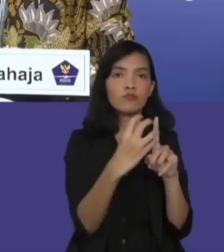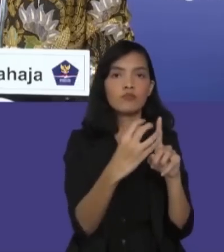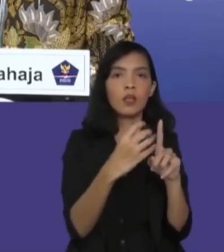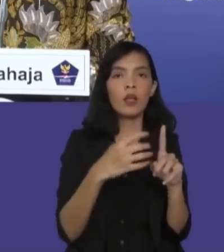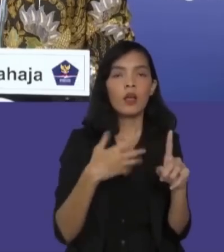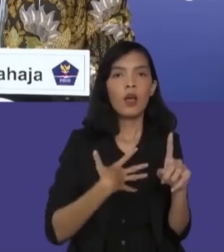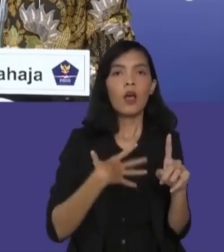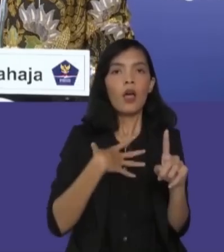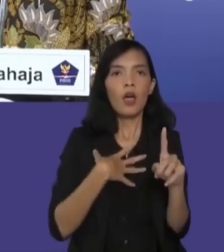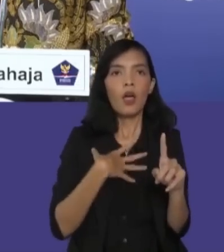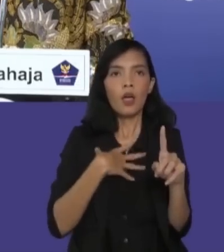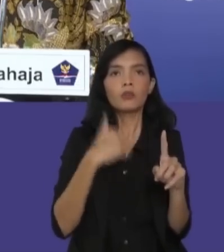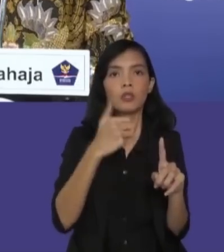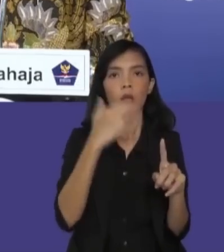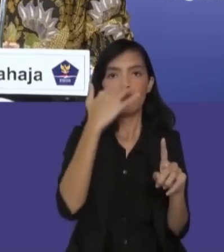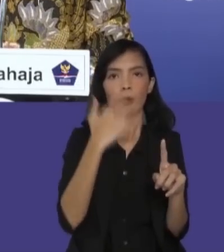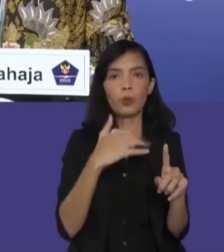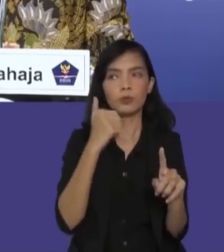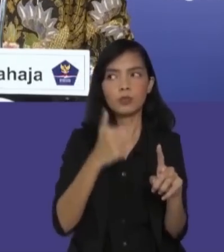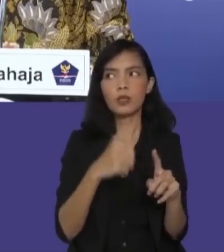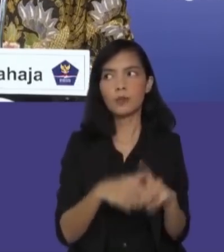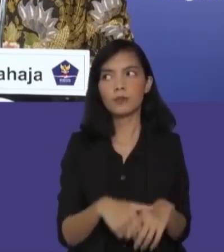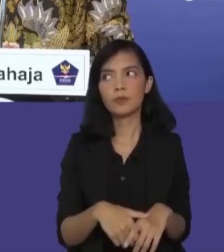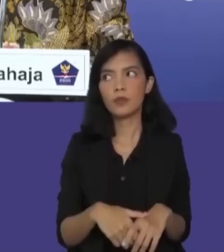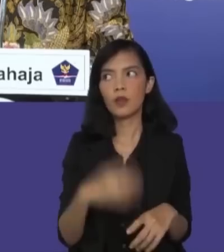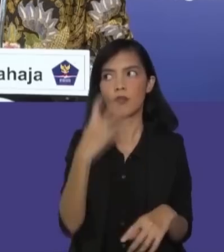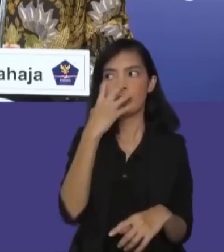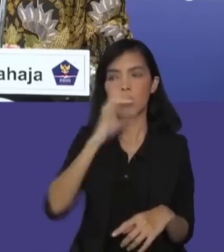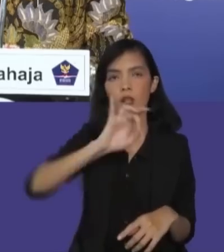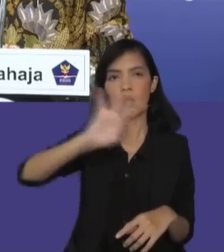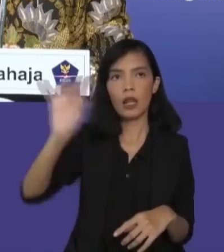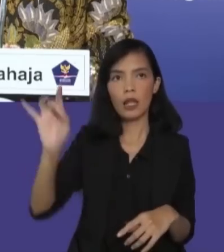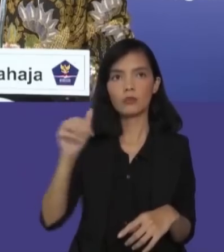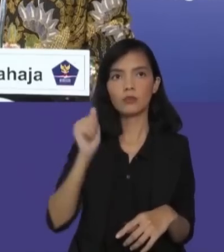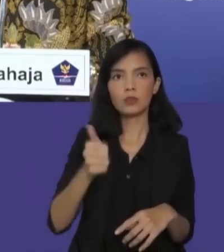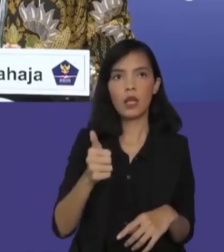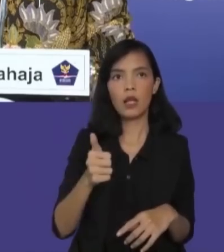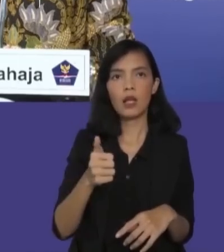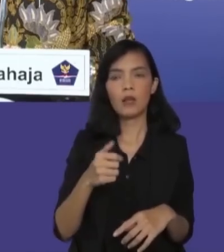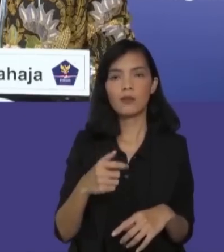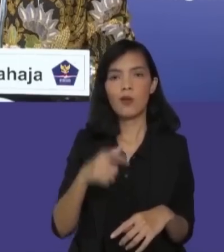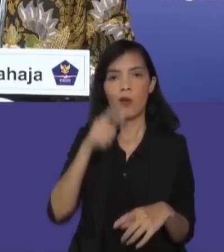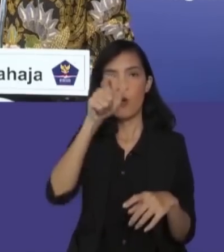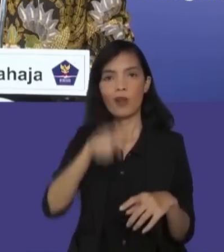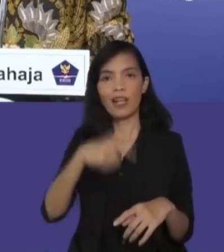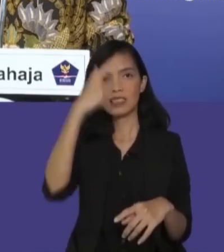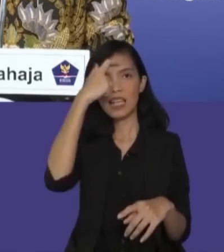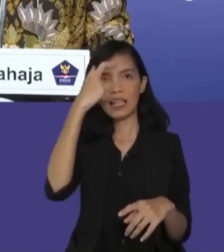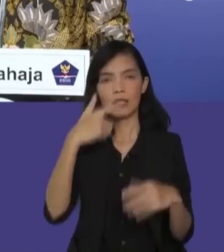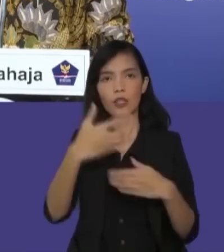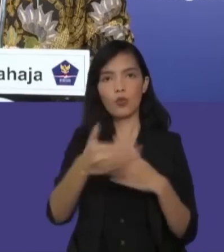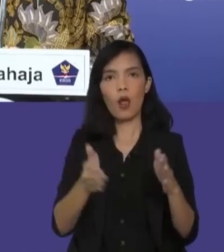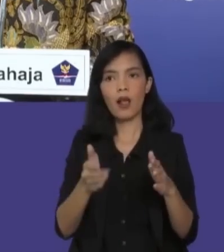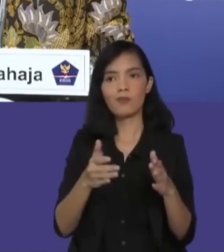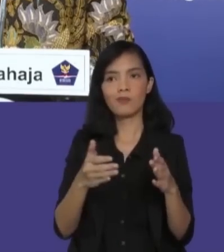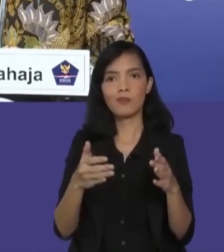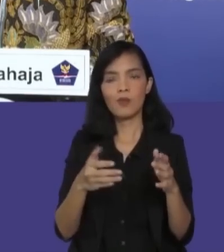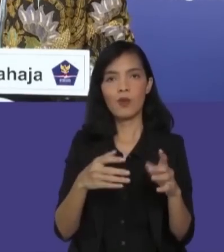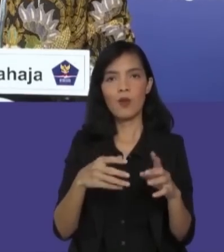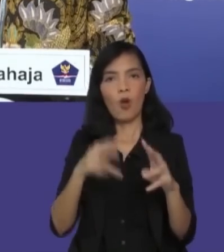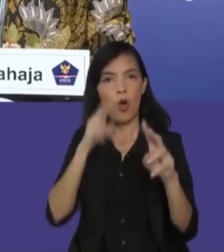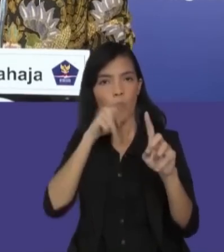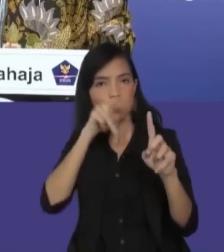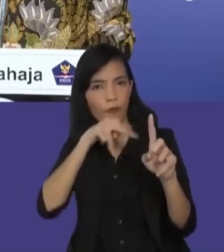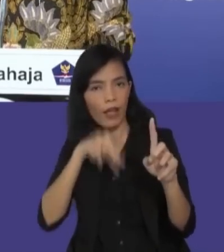kondisi emergency. Sebagian dari ventilator lainnya bisa digunakan untuk pasien yang berada di ruang observasi.